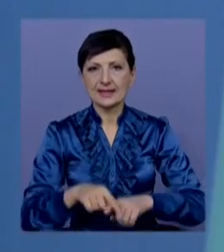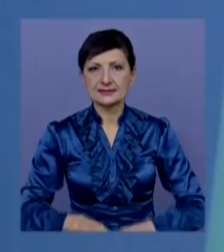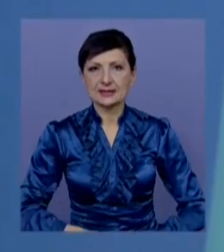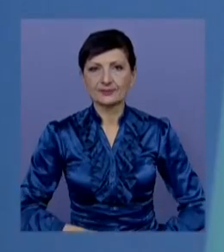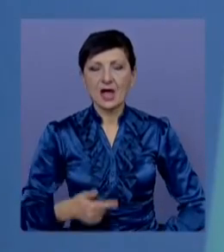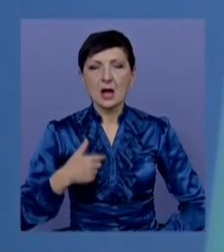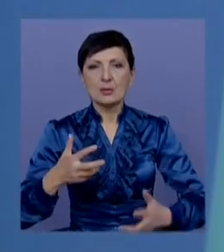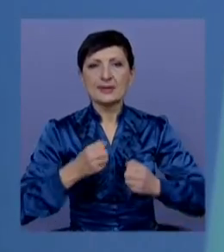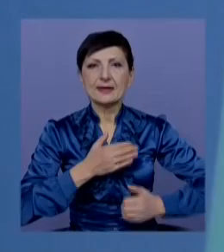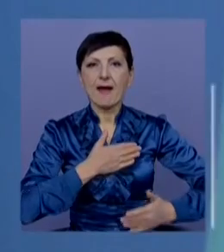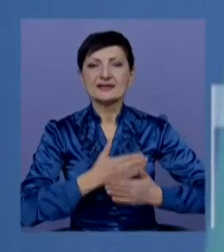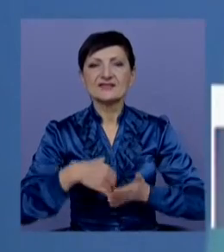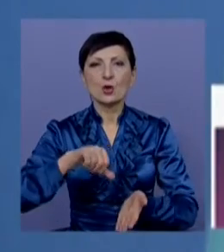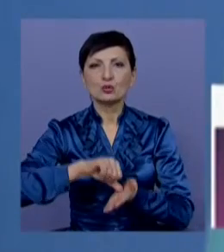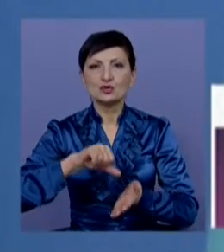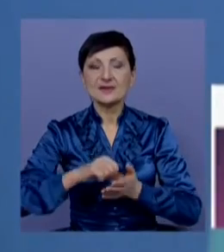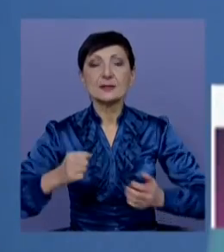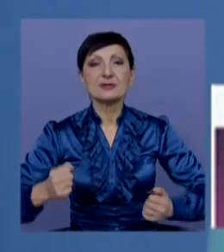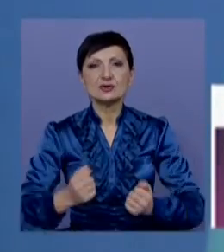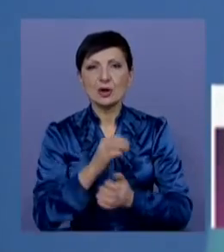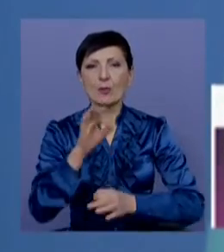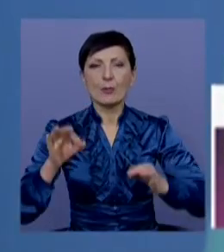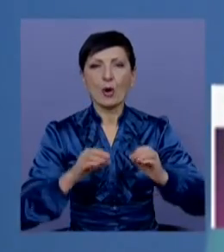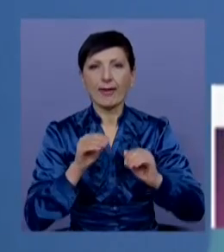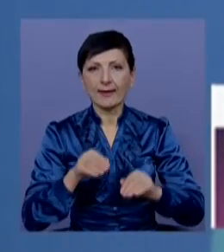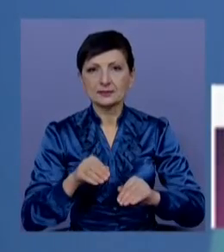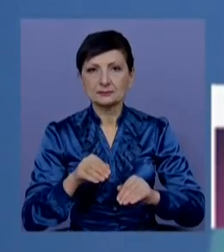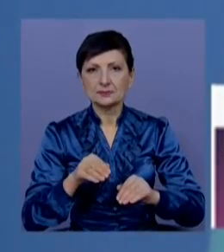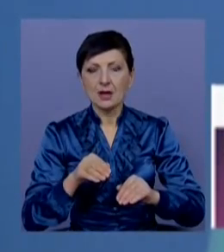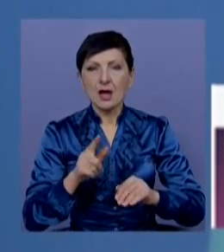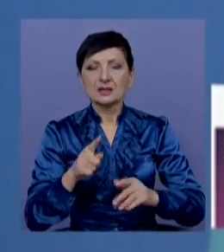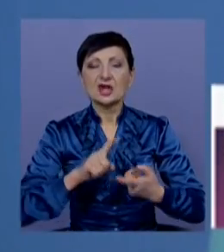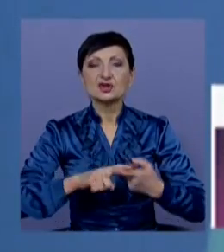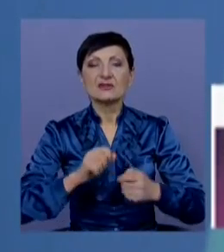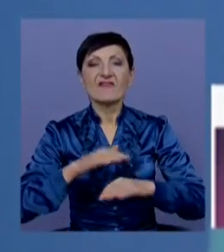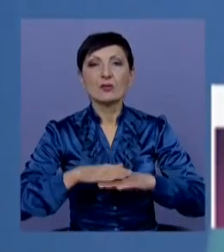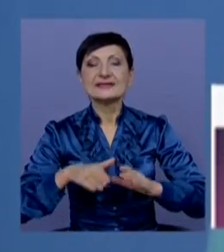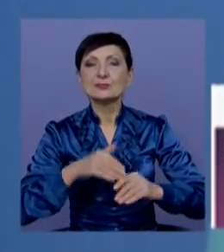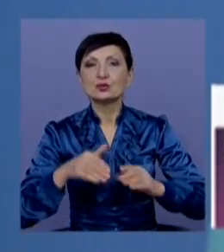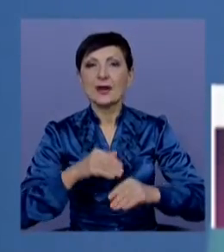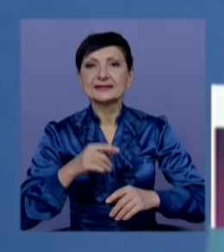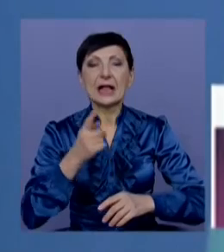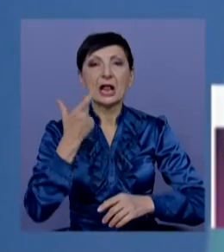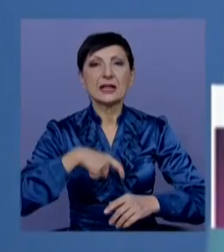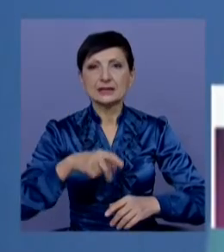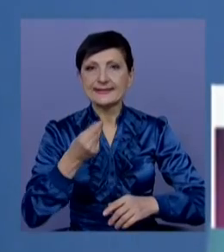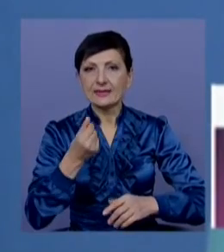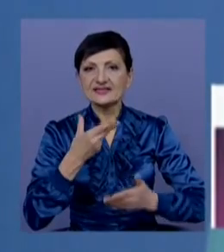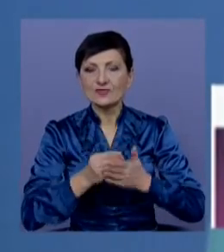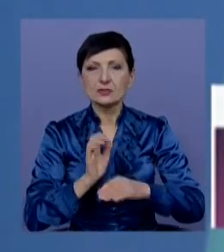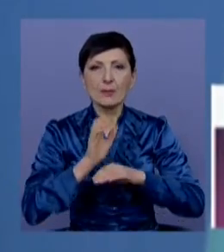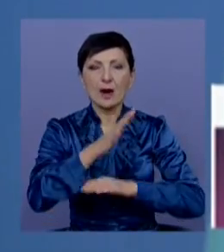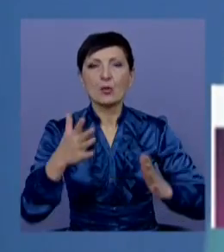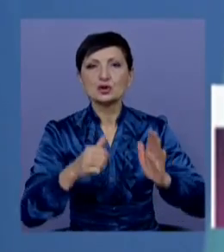Мы приняли активное участие и поддержали проект «Бахт Отбасы». На счет фонда депутаты из личных средств направили более